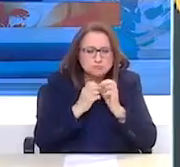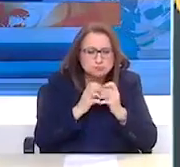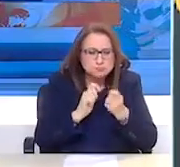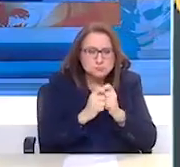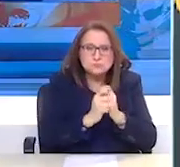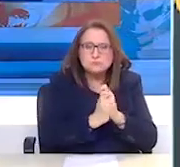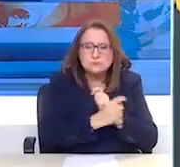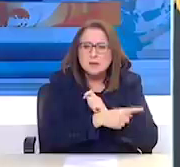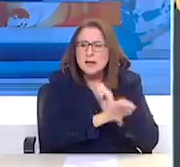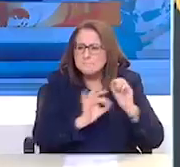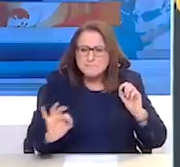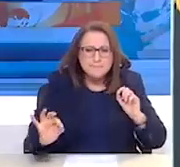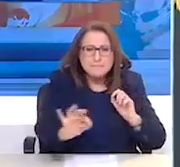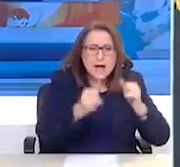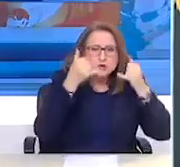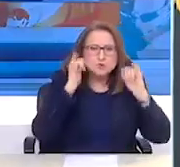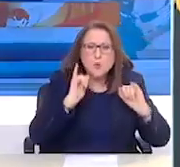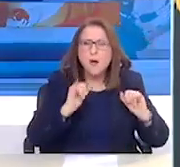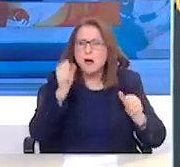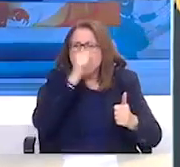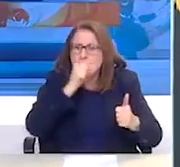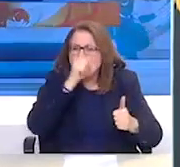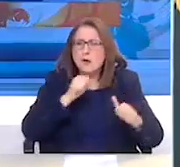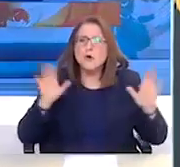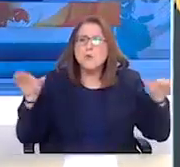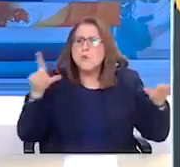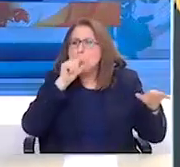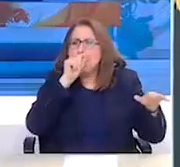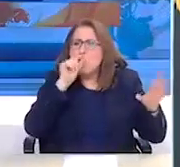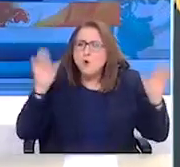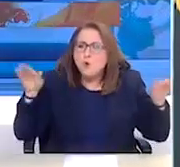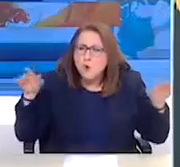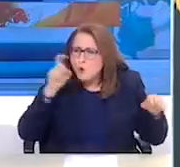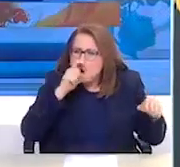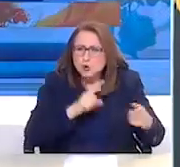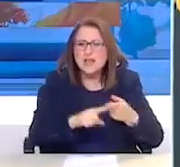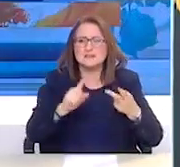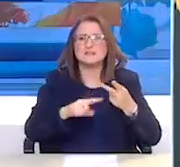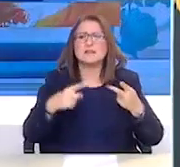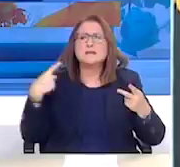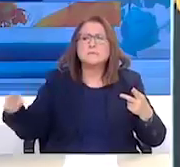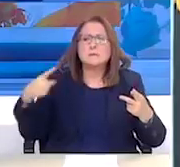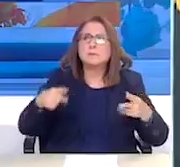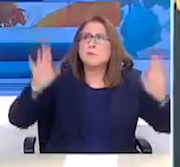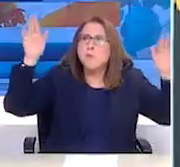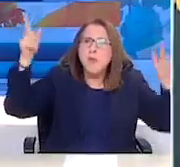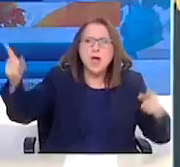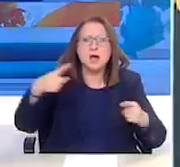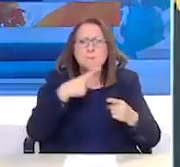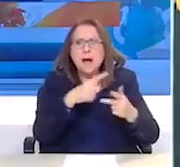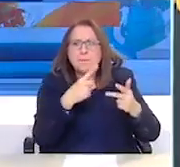χείρους, στα πουλερικά, γιατί οι ιοί της γρήπης είχαν δώσει πανδημίες στο παρελθόν, γιατί νέοι ιοί